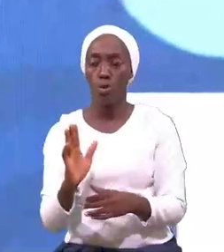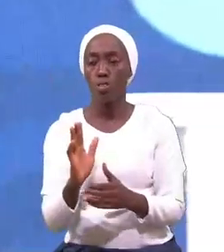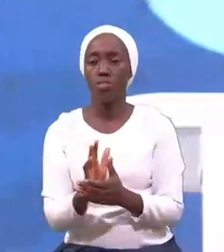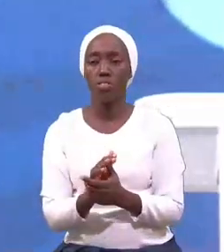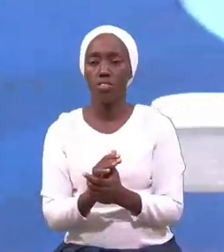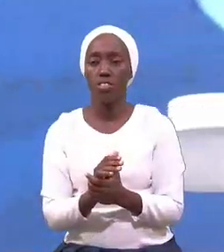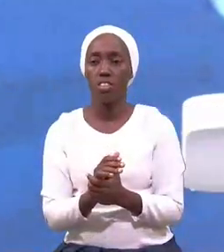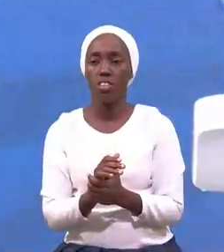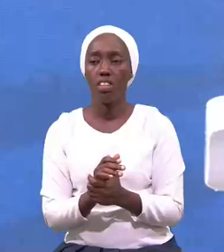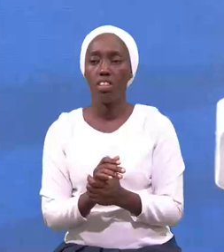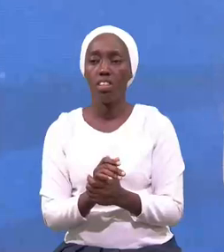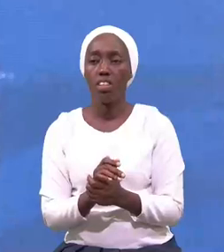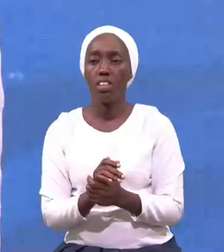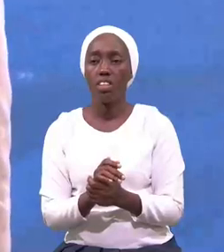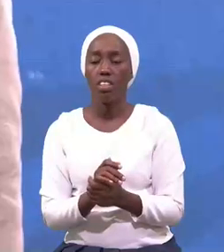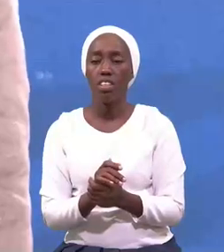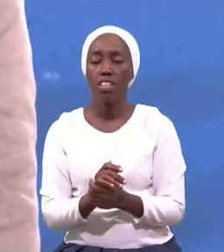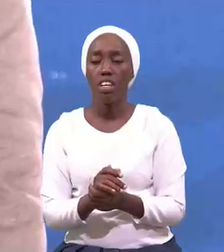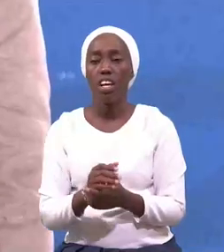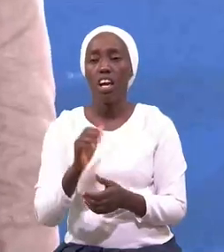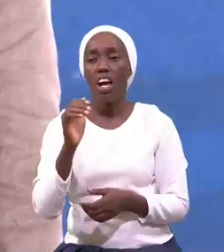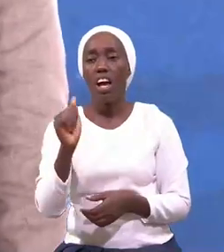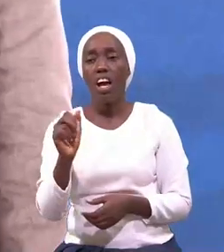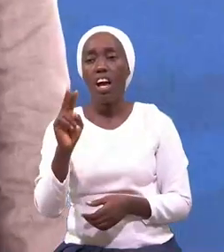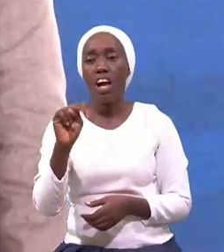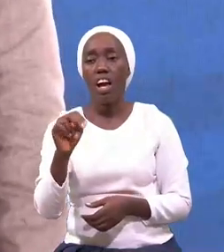Ce que je voudrais dire en essence,